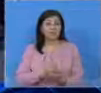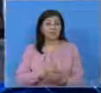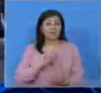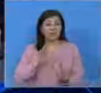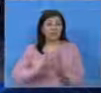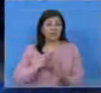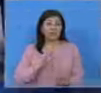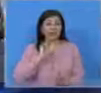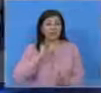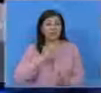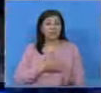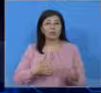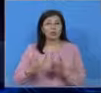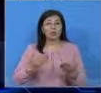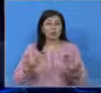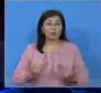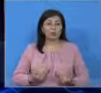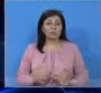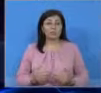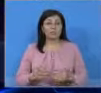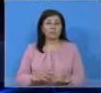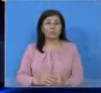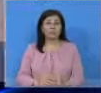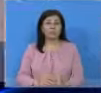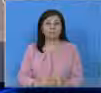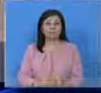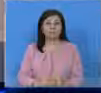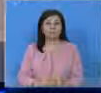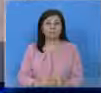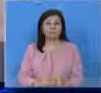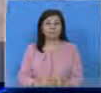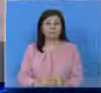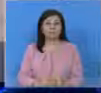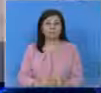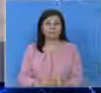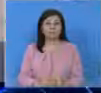свою дорогу в жизни. Анастасия Евсеева, Жанна Дельсагиев, телеканал «Актюбе».